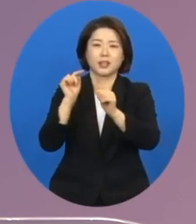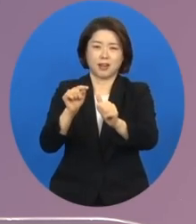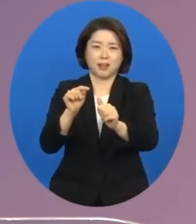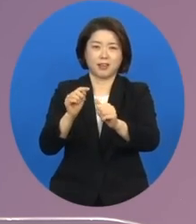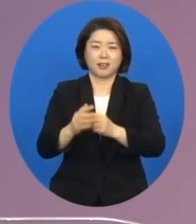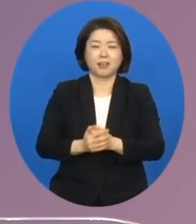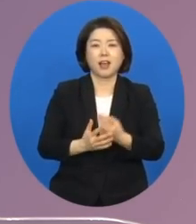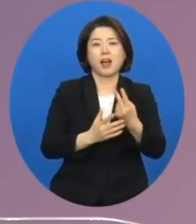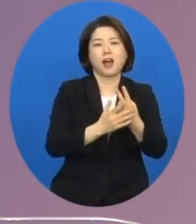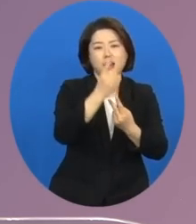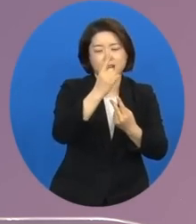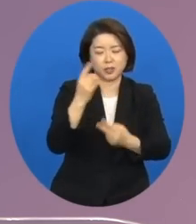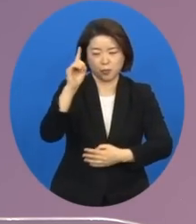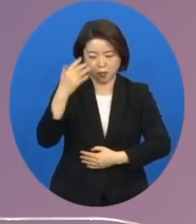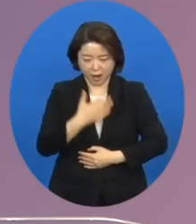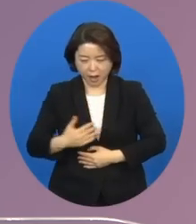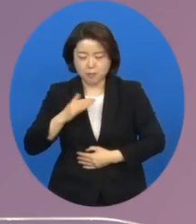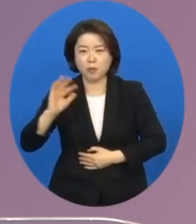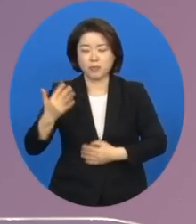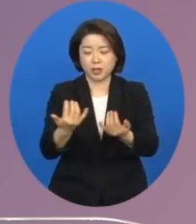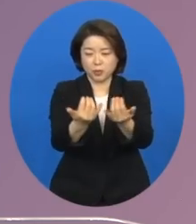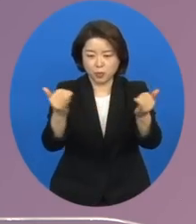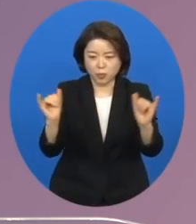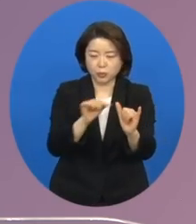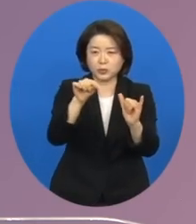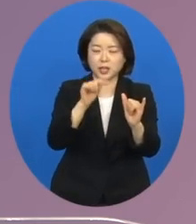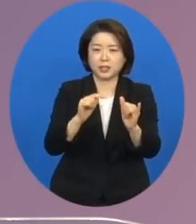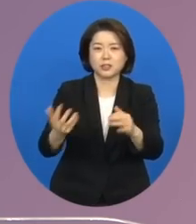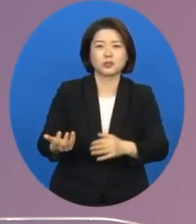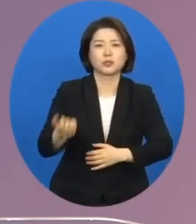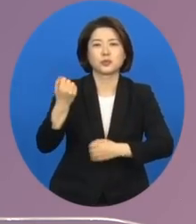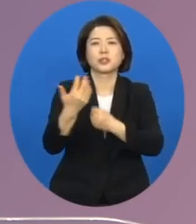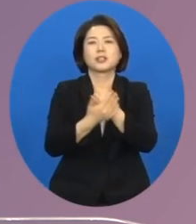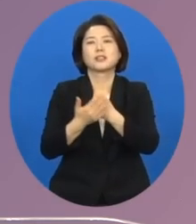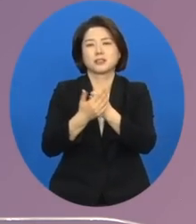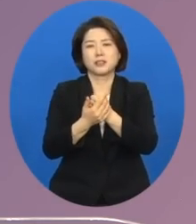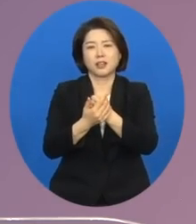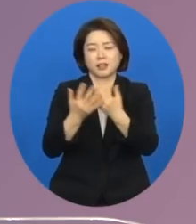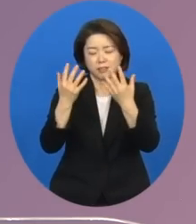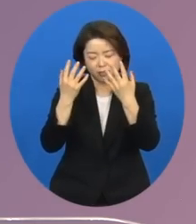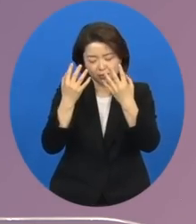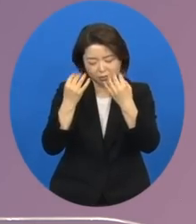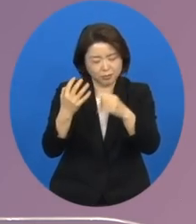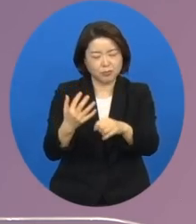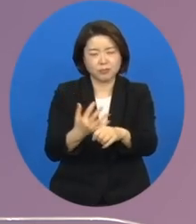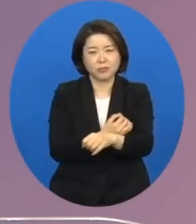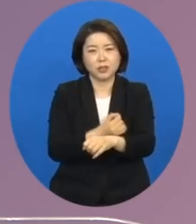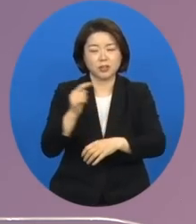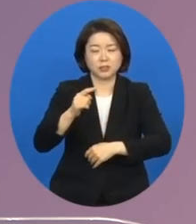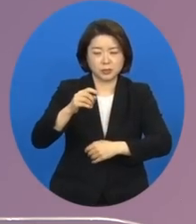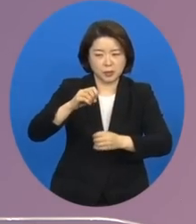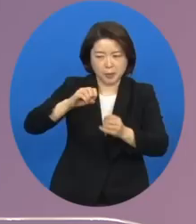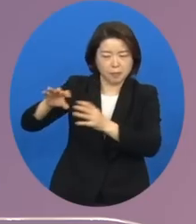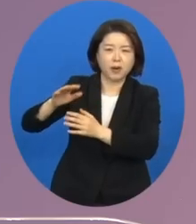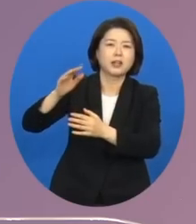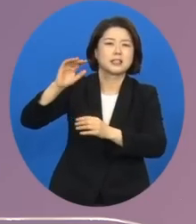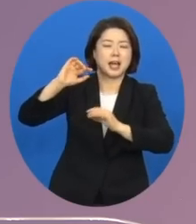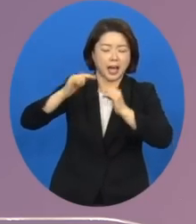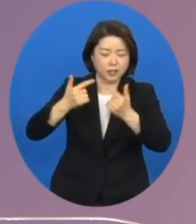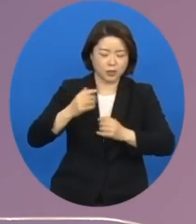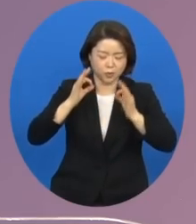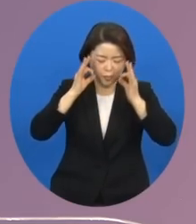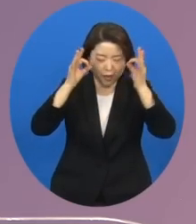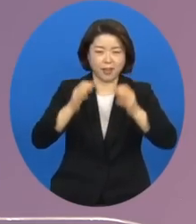하나되고 한 몸된 공동체에서 누리는 은혜가 얼마나 큰지를 놓치지 않으려고 했어요 그리고 세 번째